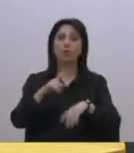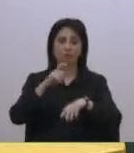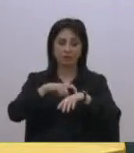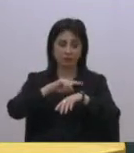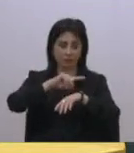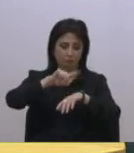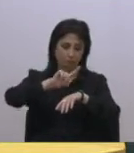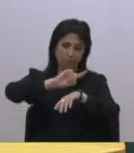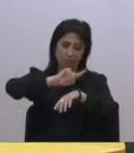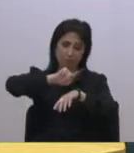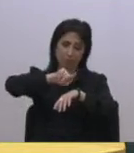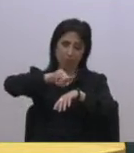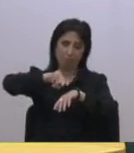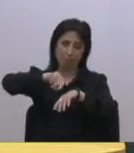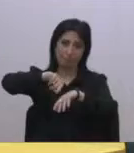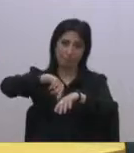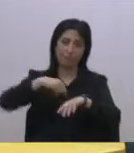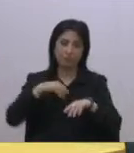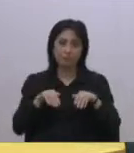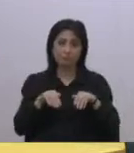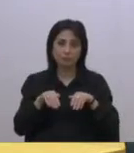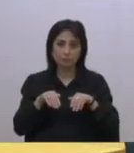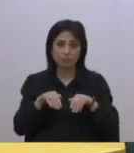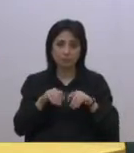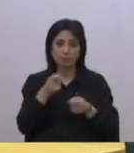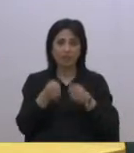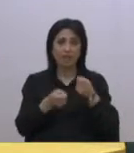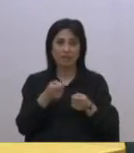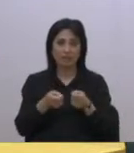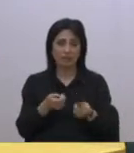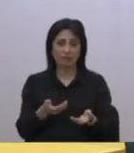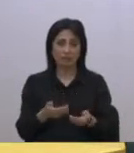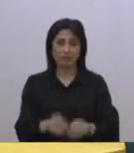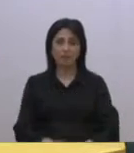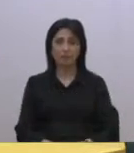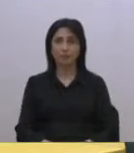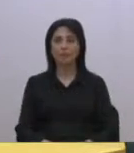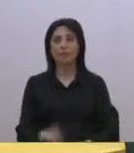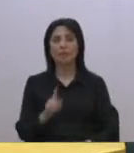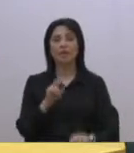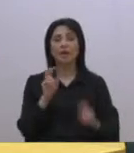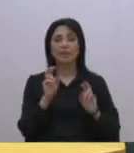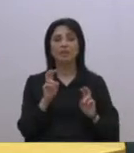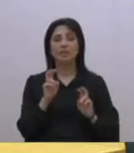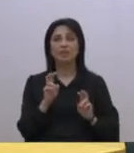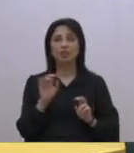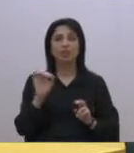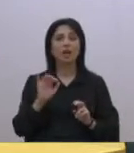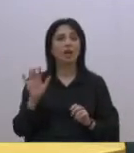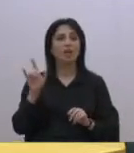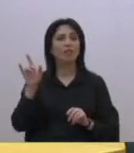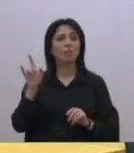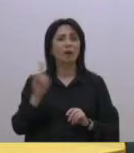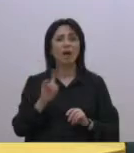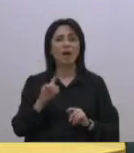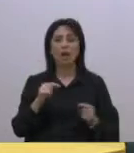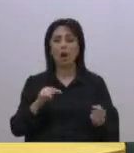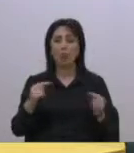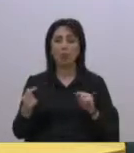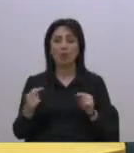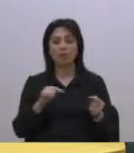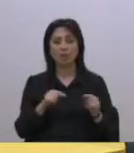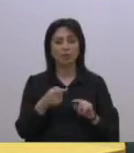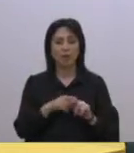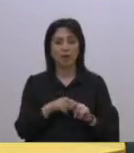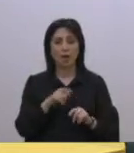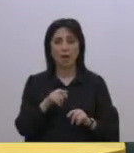მისი კონკრეტული რაღაცა ჭანჭიკები და ნაწილები. რას ნიშნავდა დასავლეთი? რა უპირისპირდებოდა აი